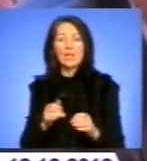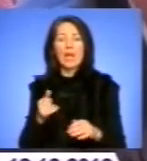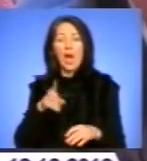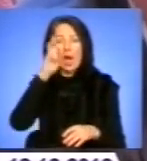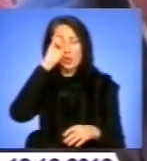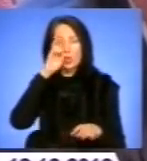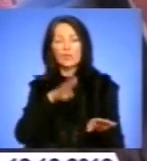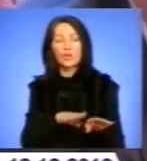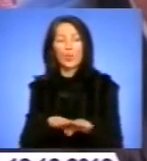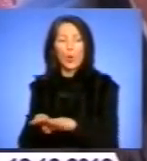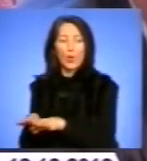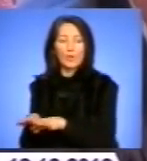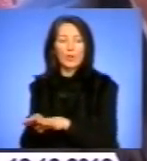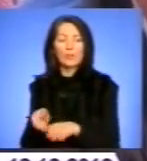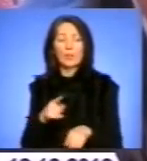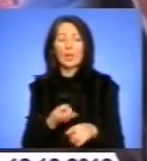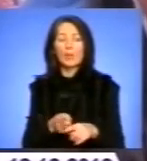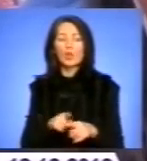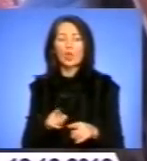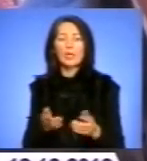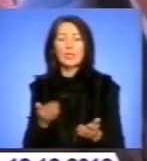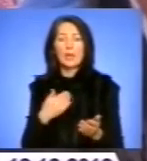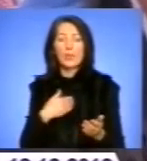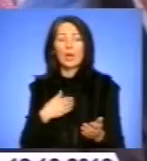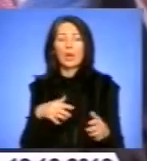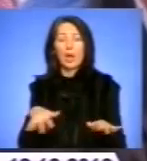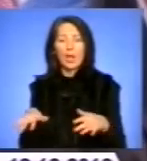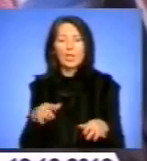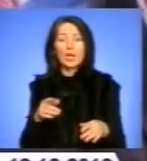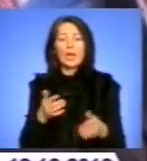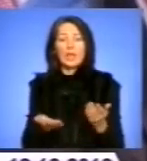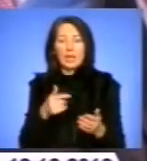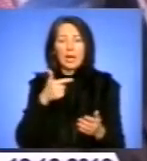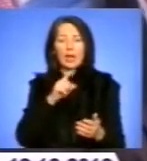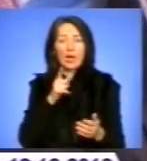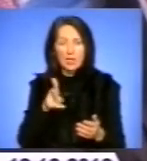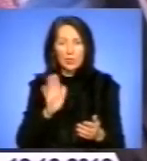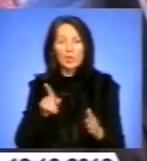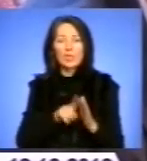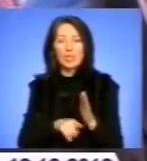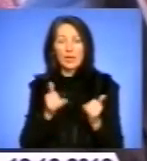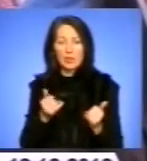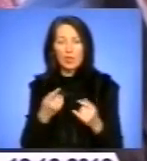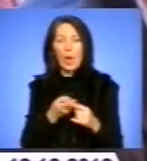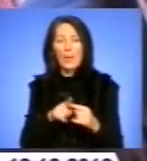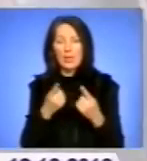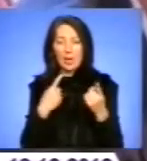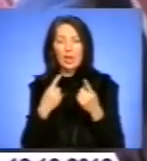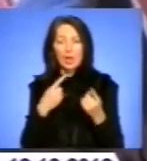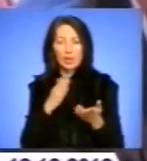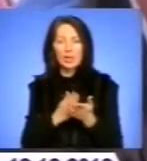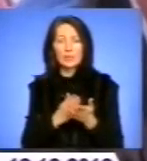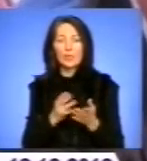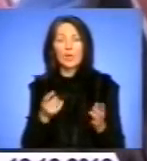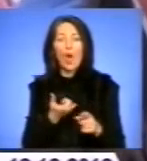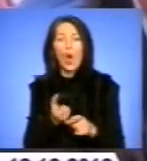державному рівні. Потому что если мы расслабимся из-за того, что газ станет дешевле, а сегодня об этом идет разговор, и очень